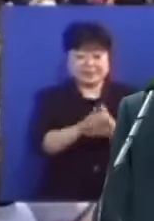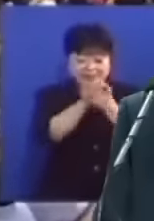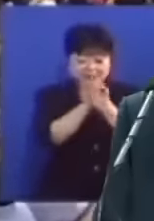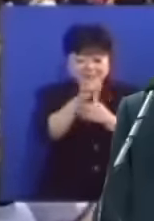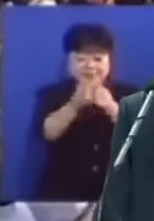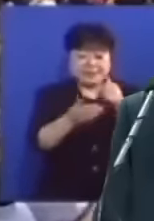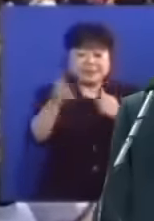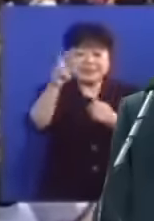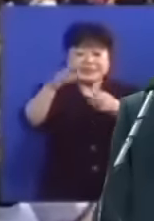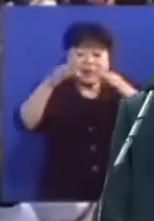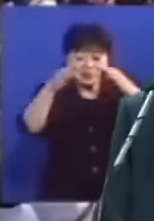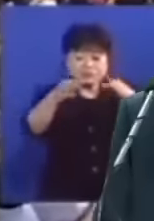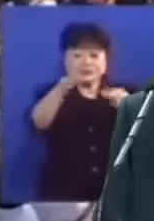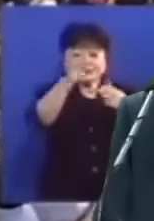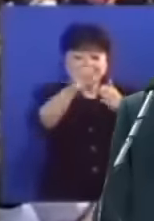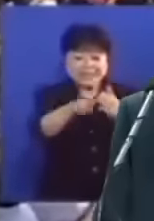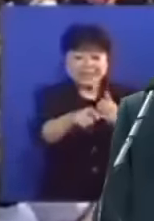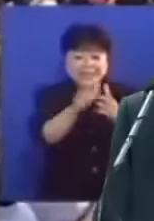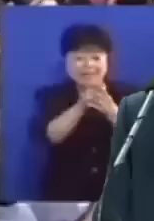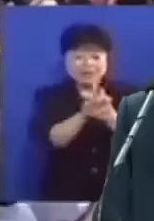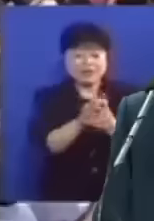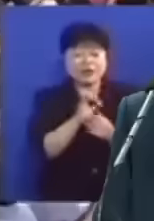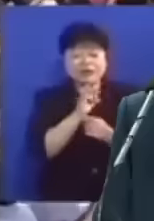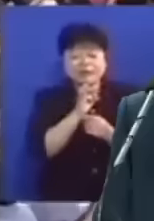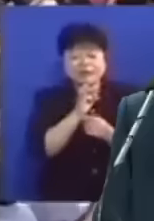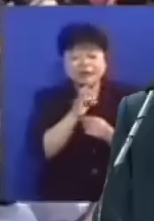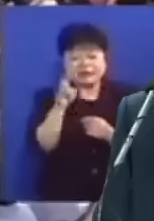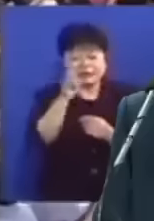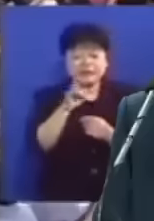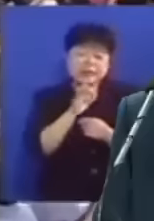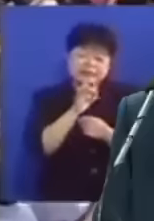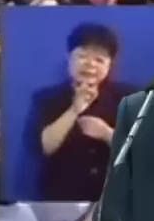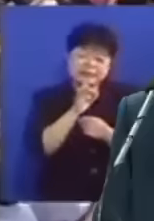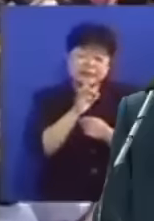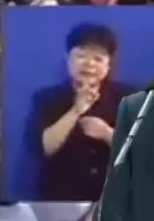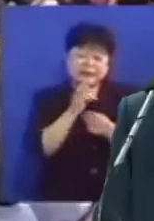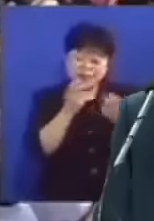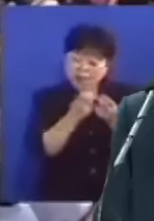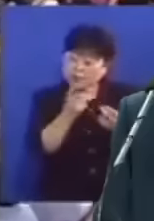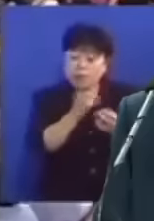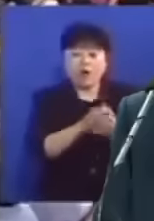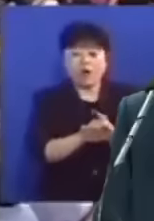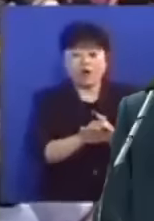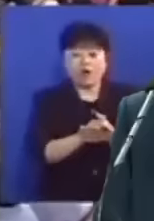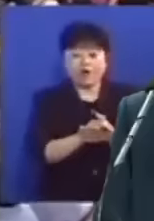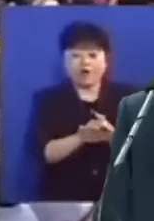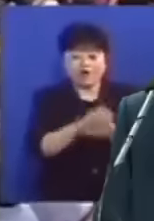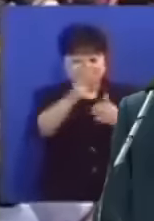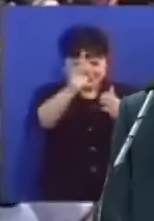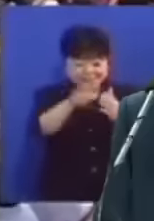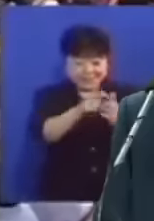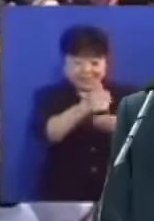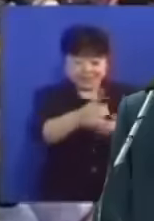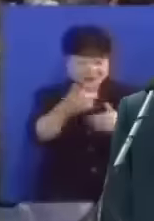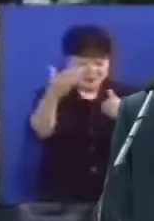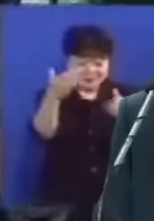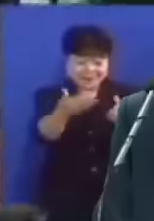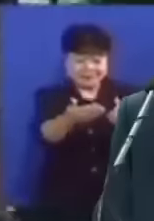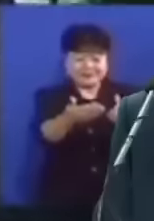기도하고 하나님을 찬미하려고 할 때 기도가 안 나오고 찬미가 안 나올 때 어떻게 하겠습니까? 그때